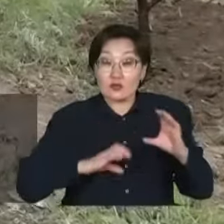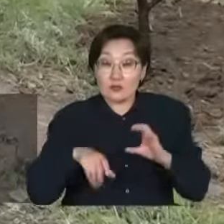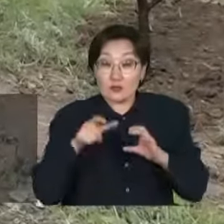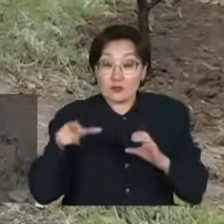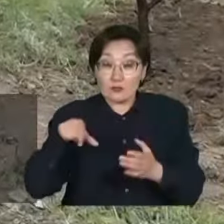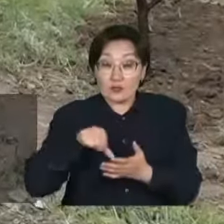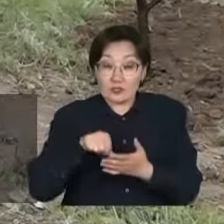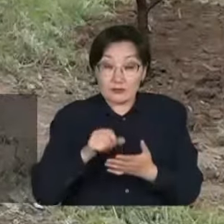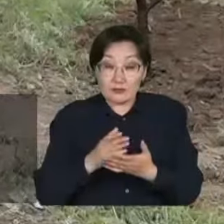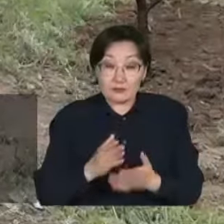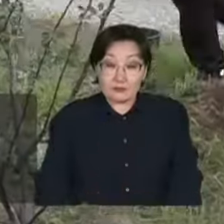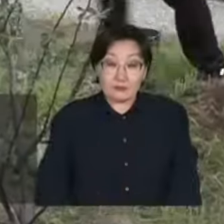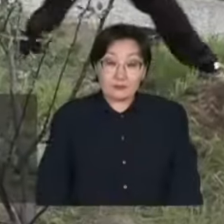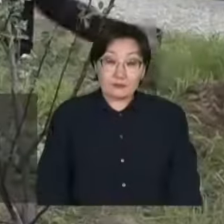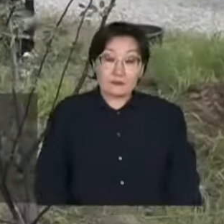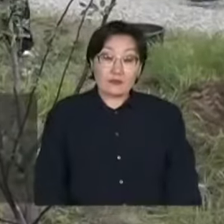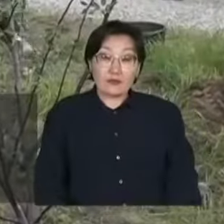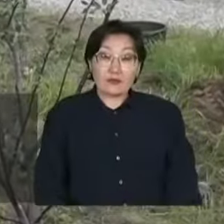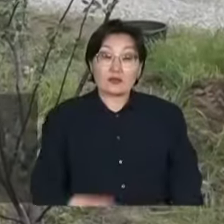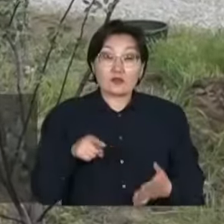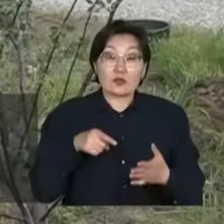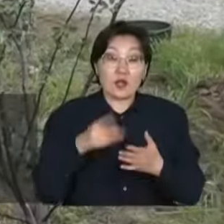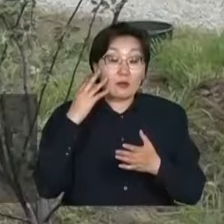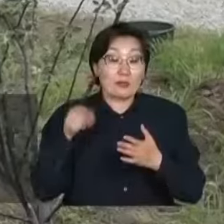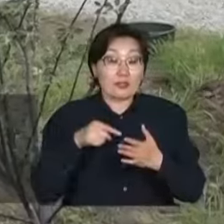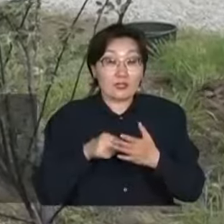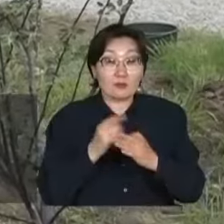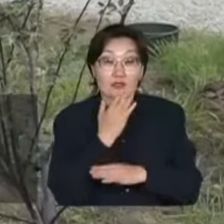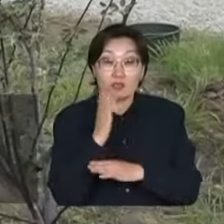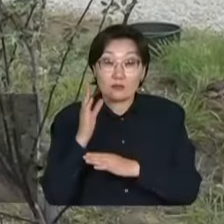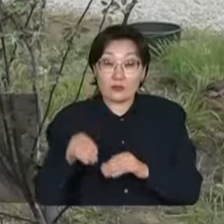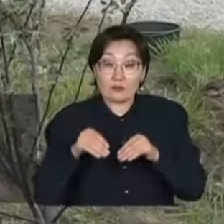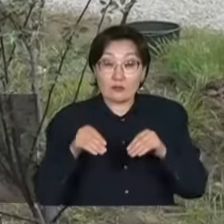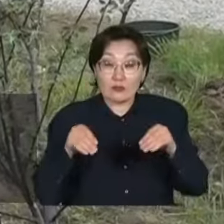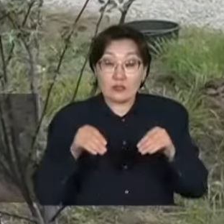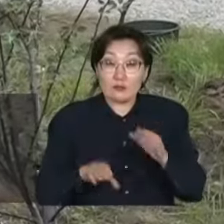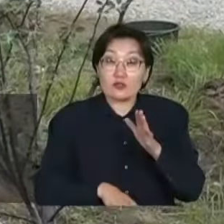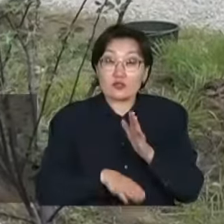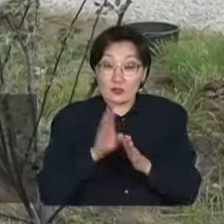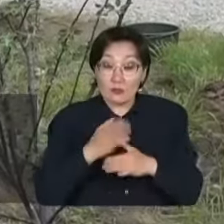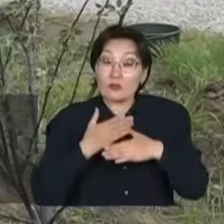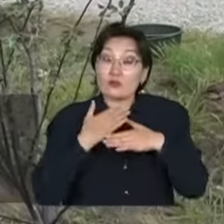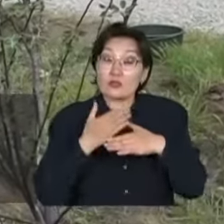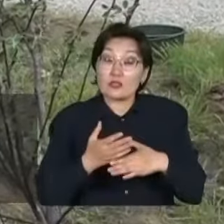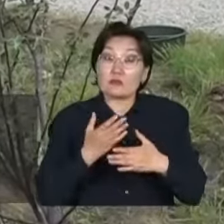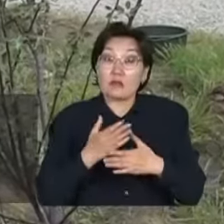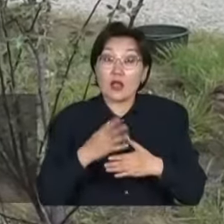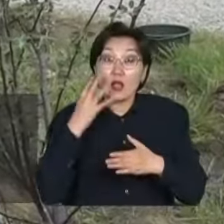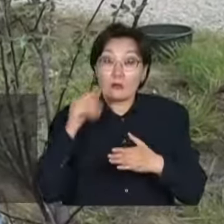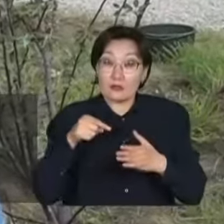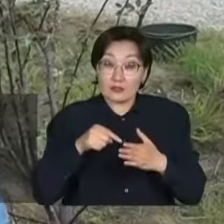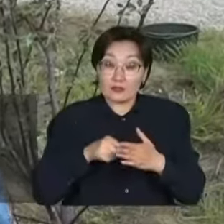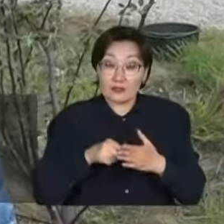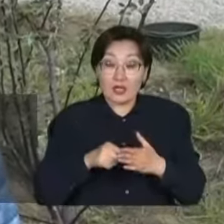белсене атсалысты. Мына қаламызды көгалдандырып, жаңа жақсартып жатырмыз. Бұл деген